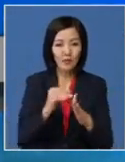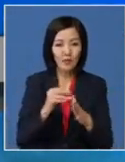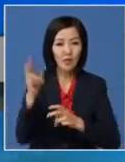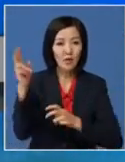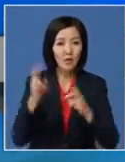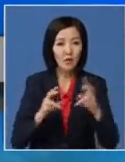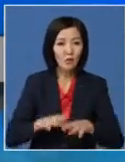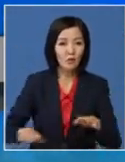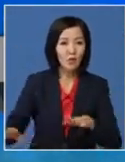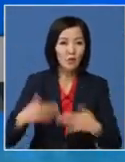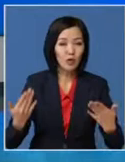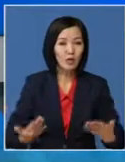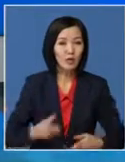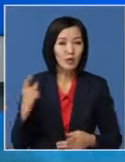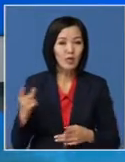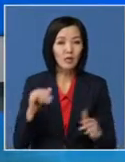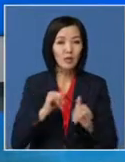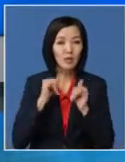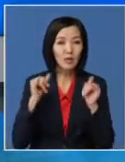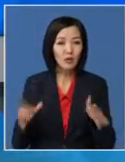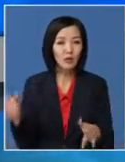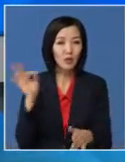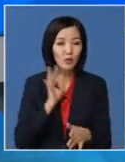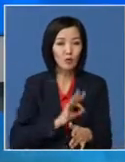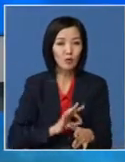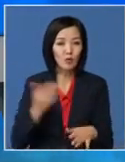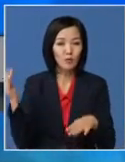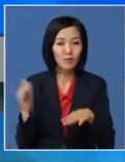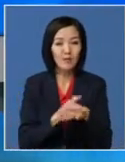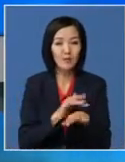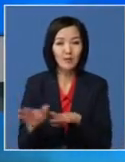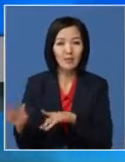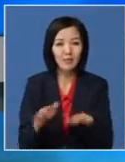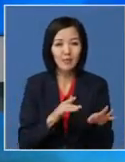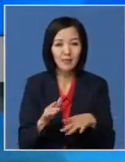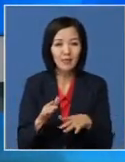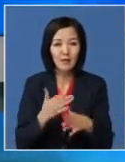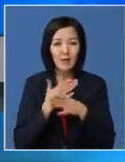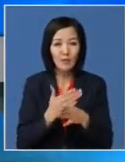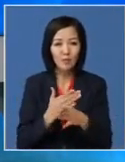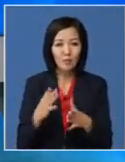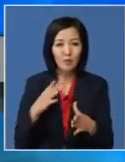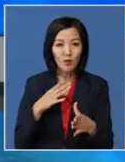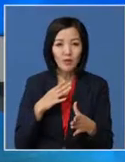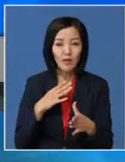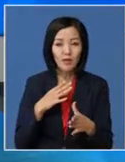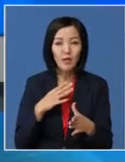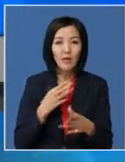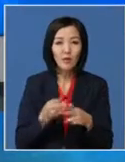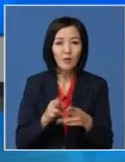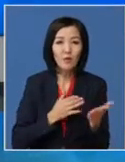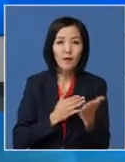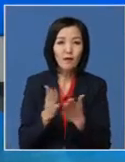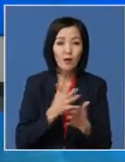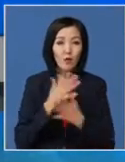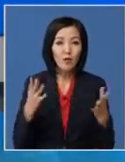атанды. Өйткені бұл зауыт өңірдегі әлеуметтік экономикалық дамуына үлес қосуымен қатар қайырымдылық істерге де мұрындық болып келеді. Бұл